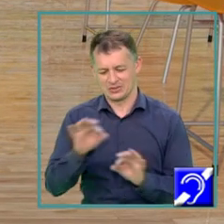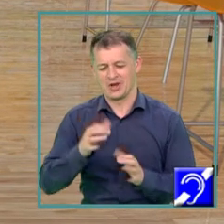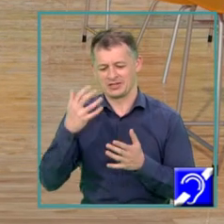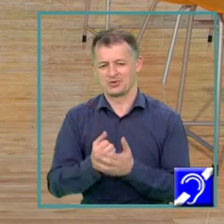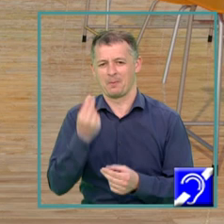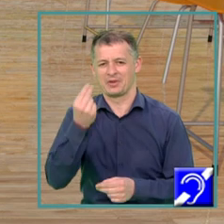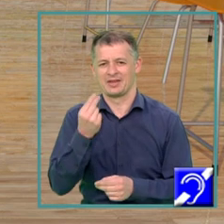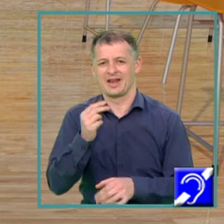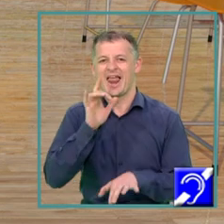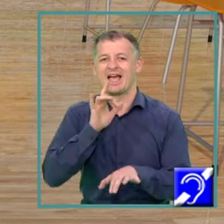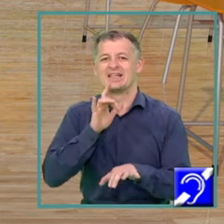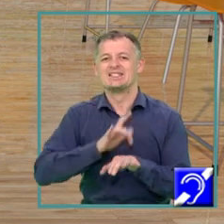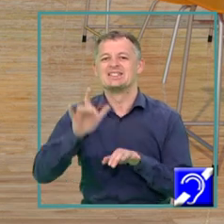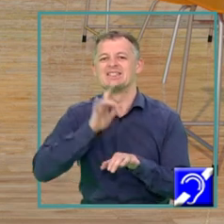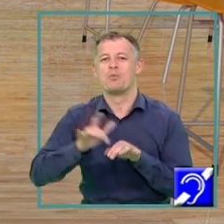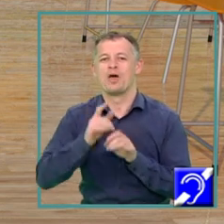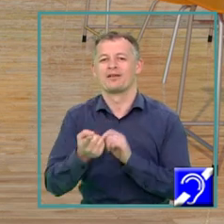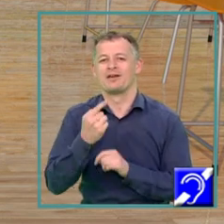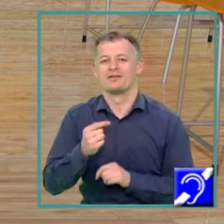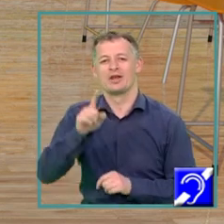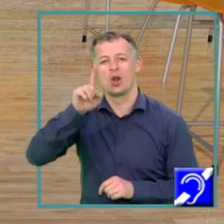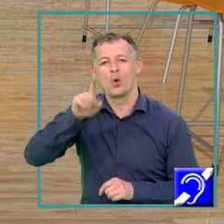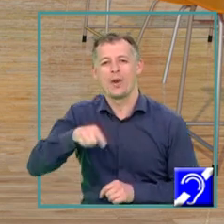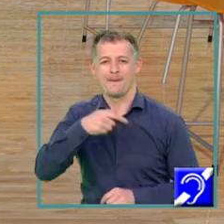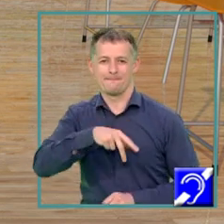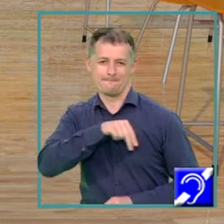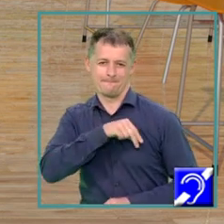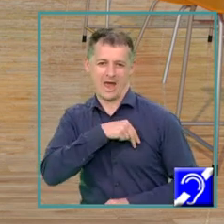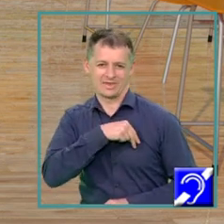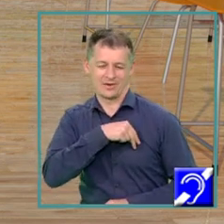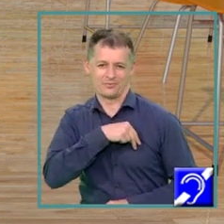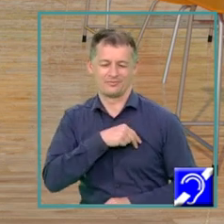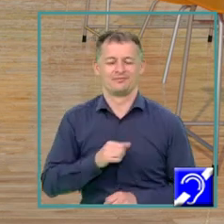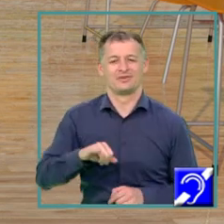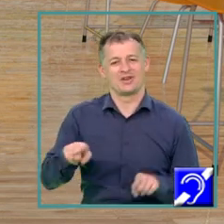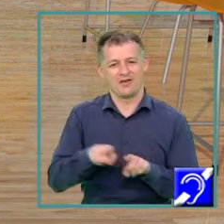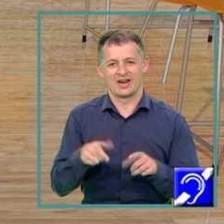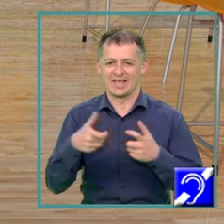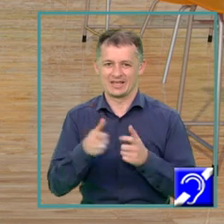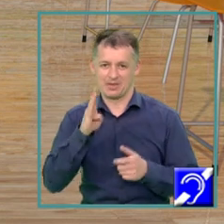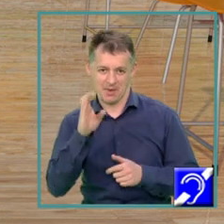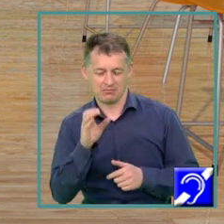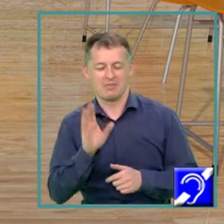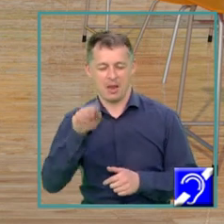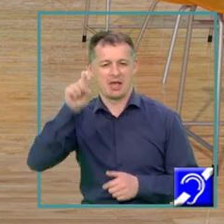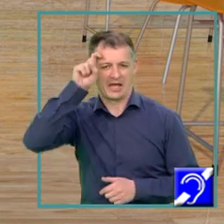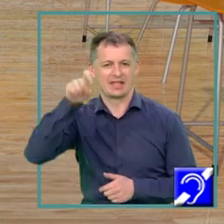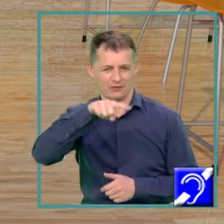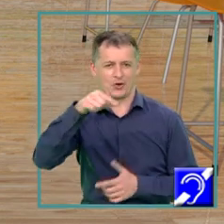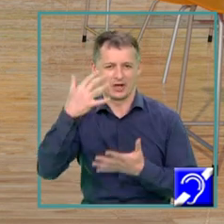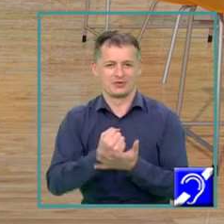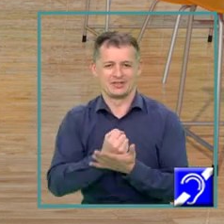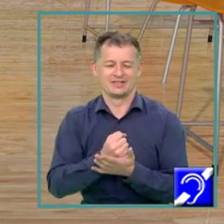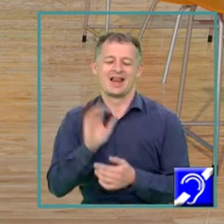foarte bine la simulările din martie. De asemenea și la bacalaureat avem mare încredere în voi.